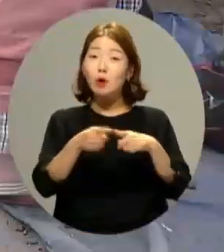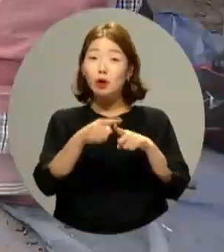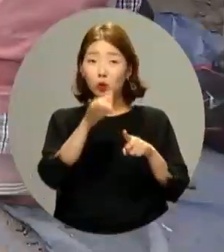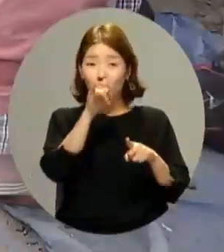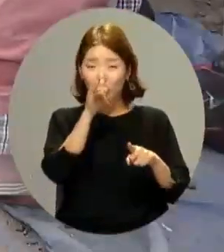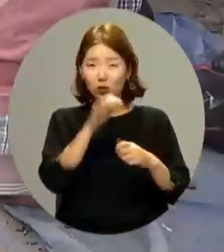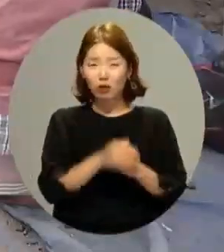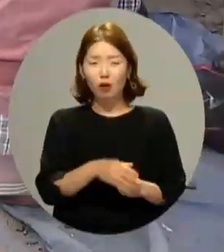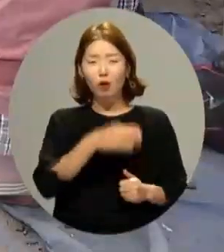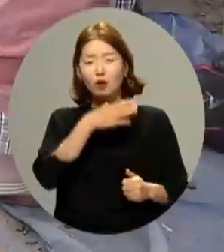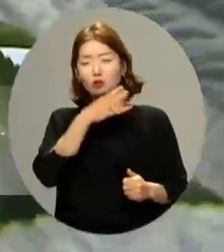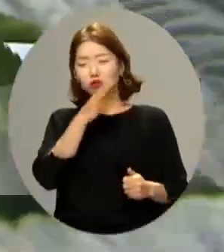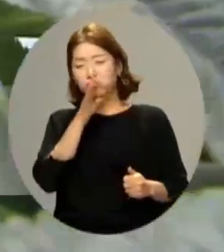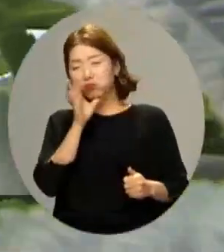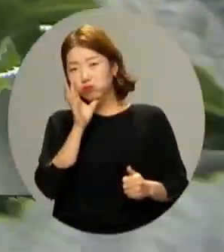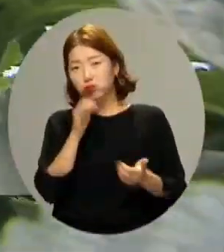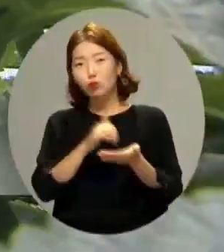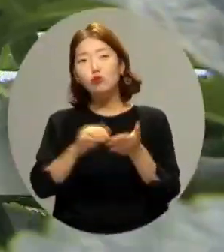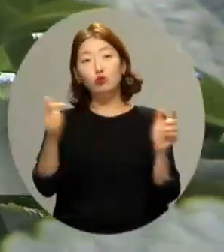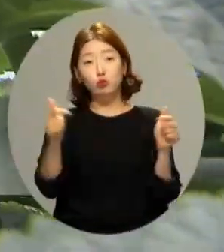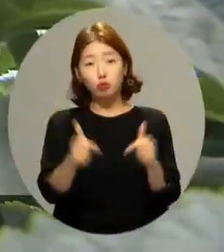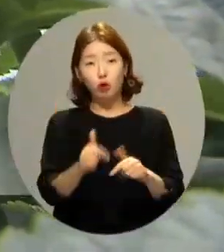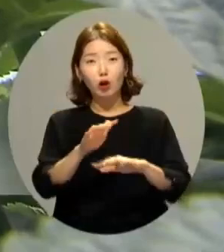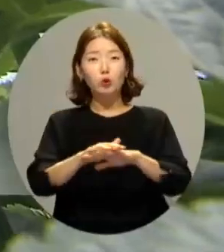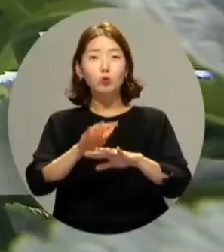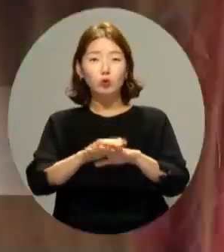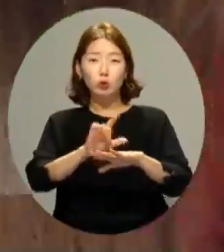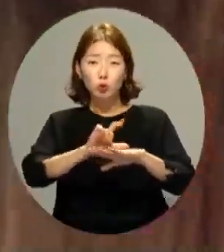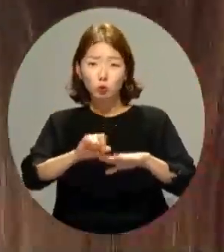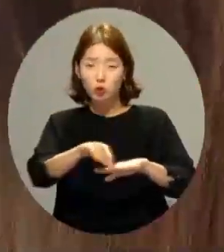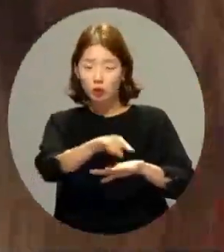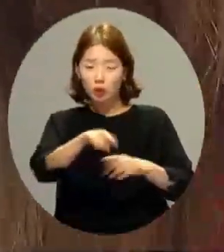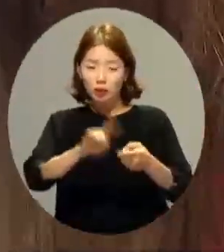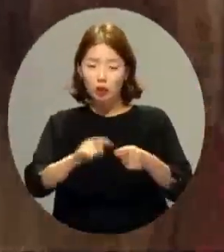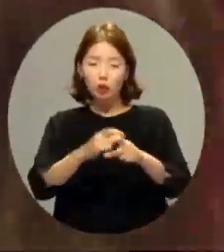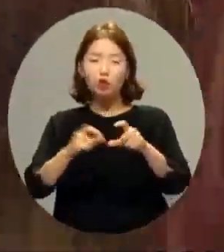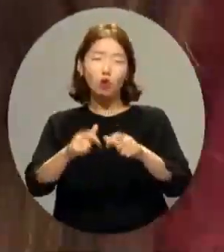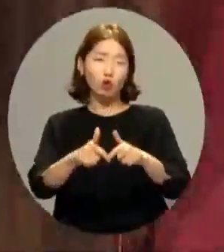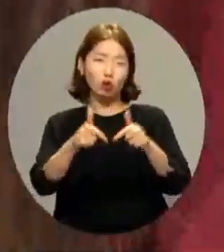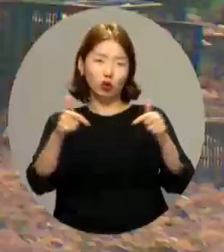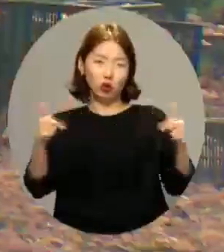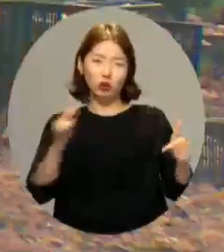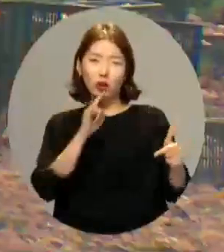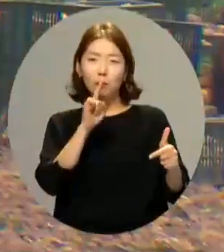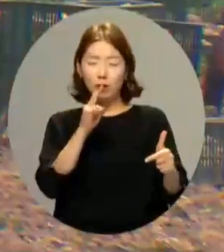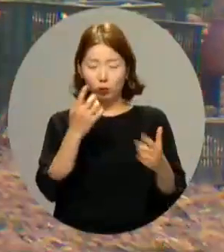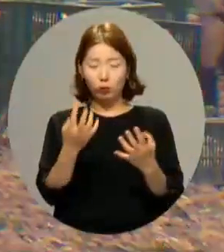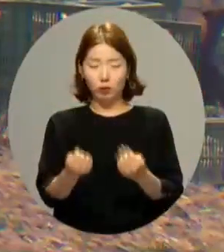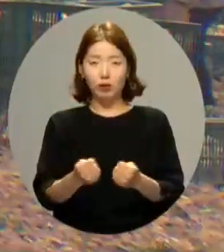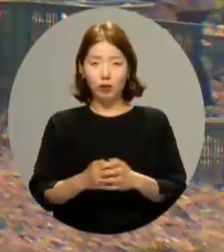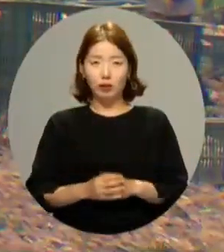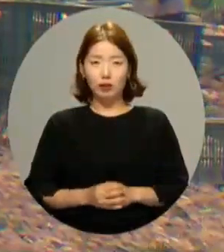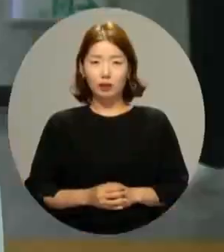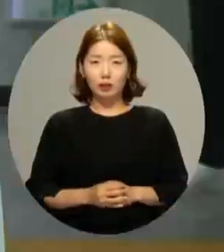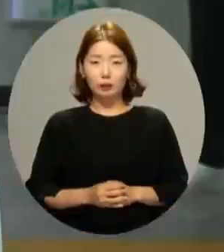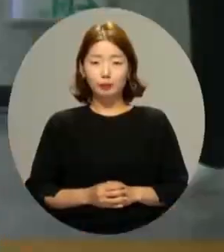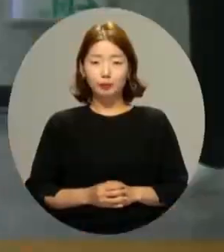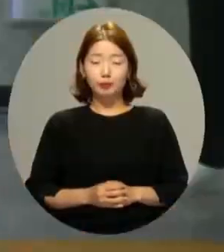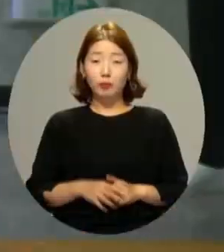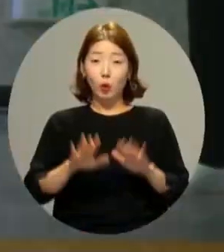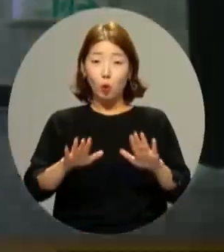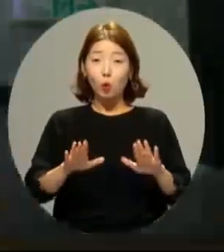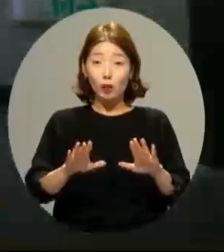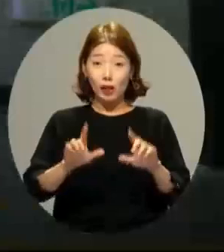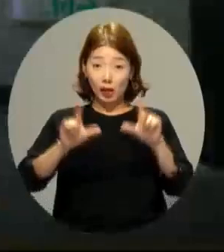함께 고령화로 극심한 일손난을 겪는 농업 분야로 비자사업을 확대해야 한다는 목소리도 높아지고 있습니다 올해는